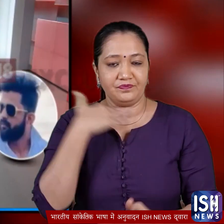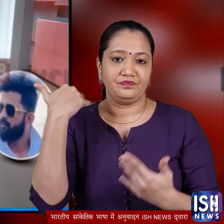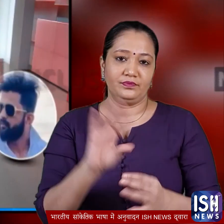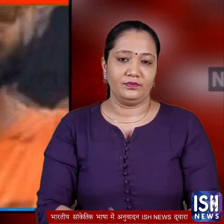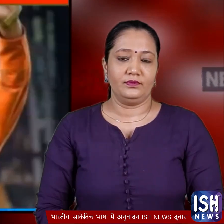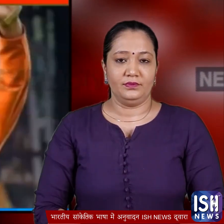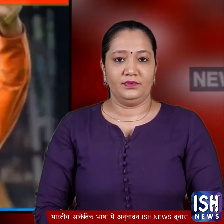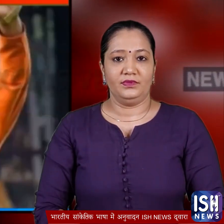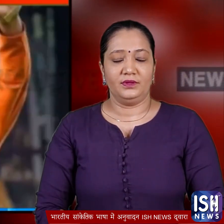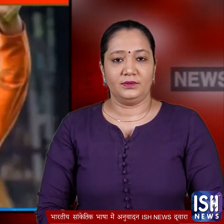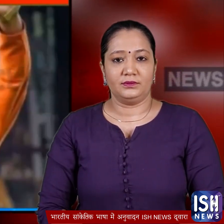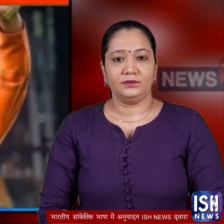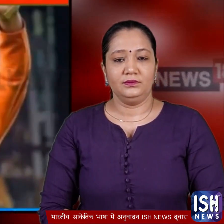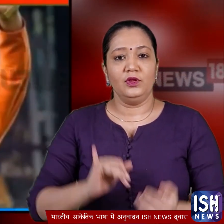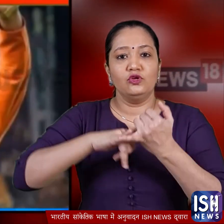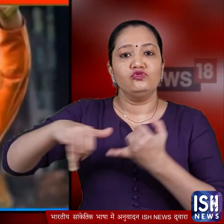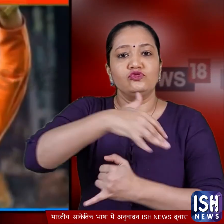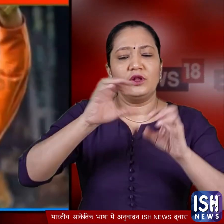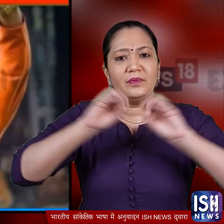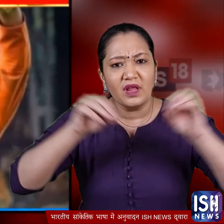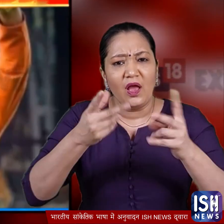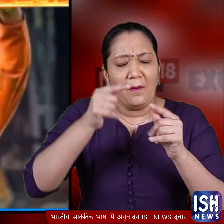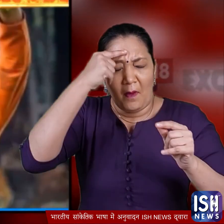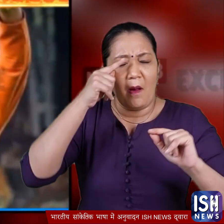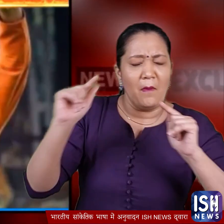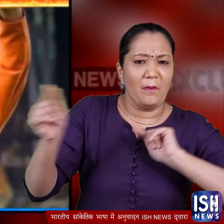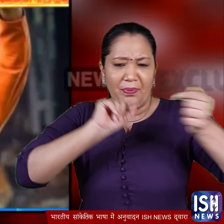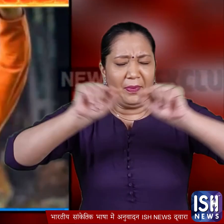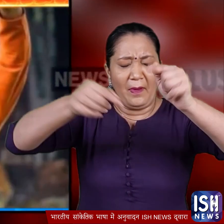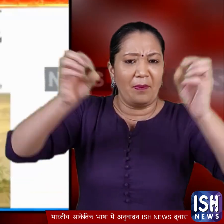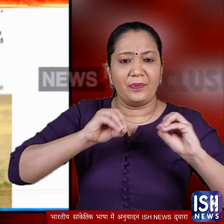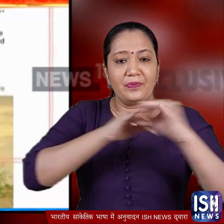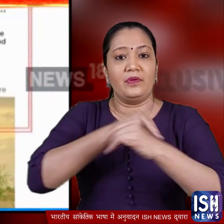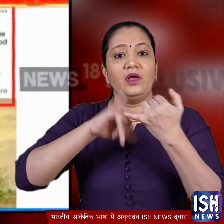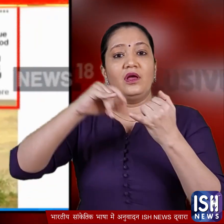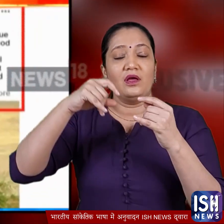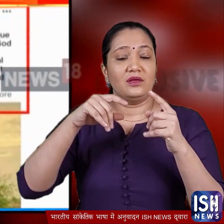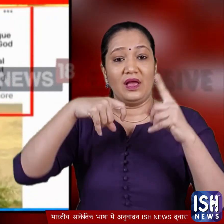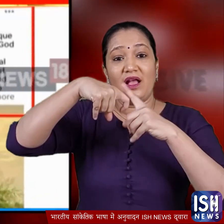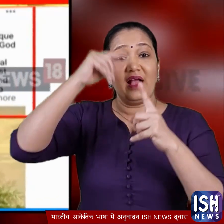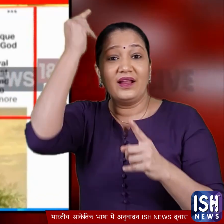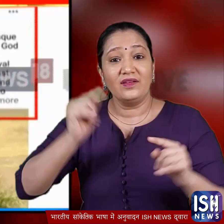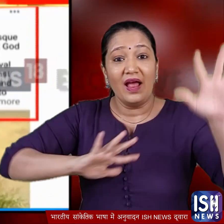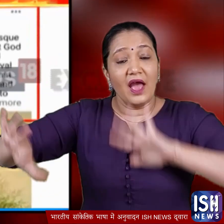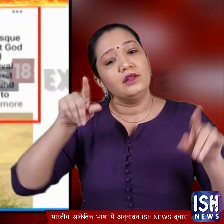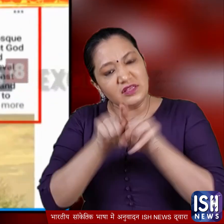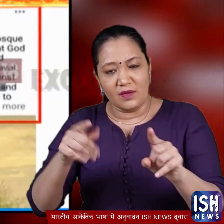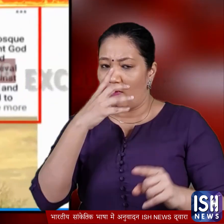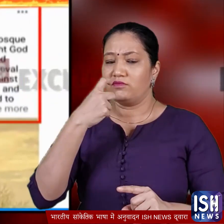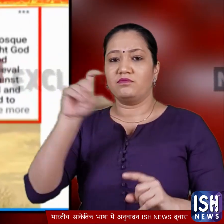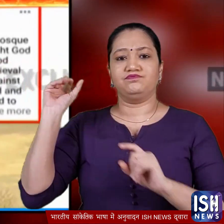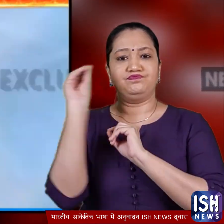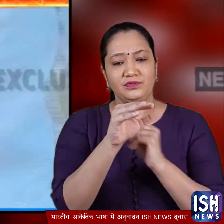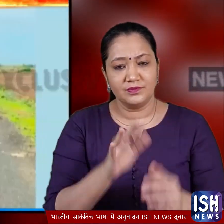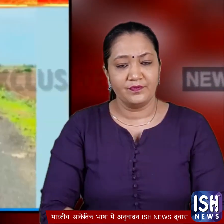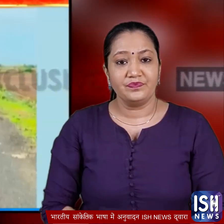गई। जिसके बाद सोशल मीडिया पर भी बात का बवाल बनने में देर नहीं लगी। कंगना रनौत ने भी सोशल मीडिया पर इस घटना के खिलाफ